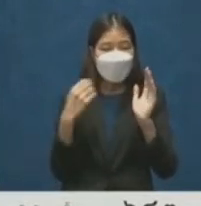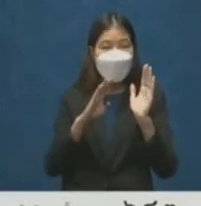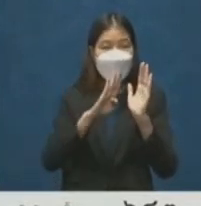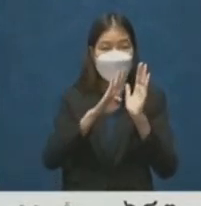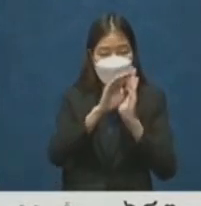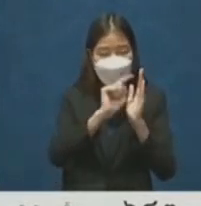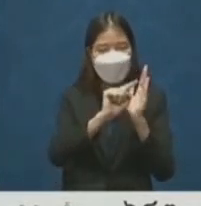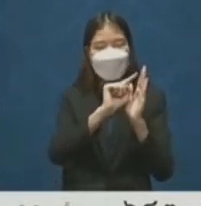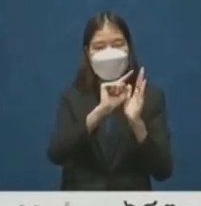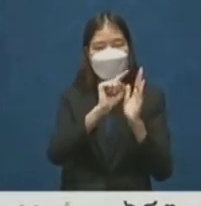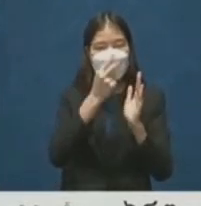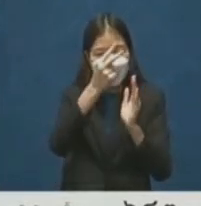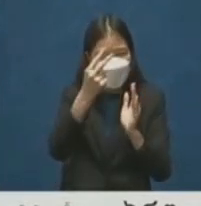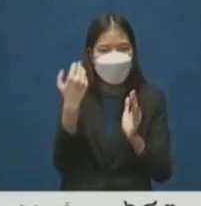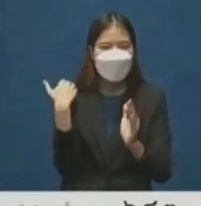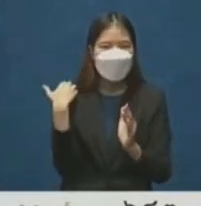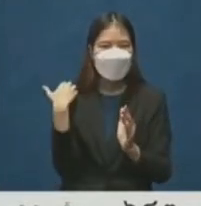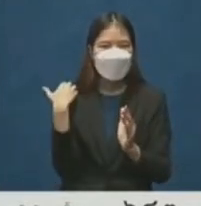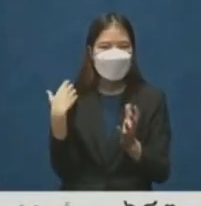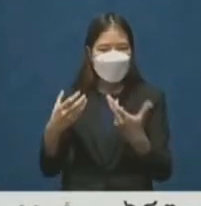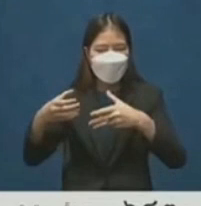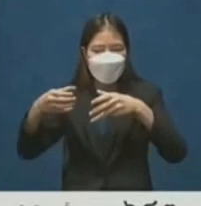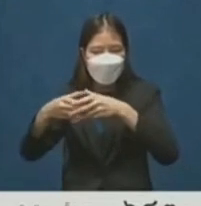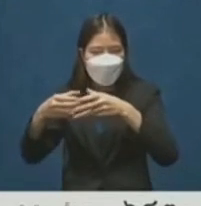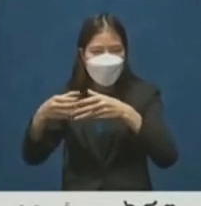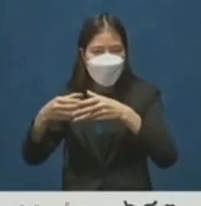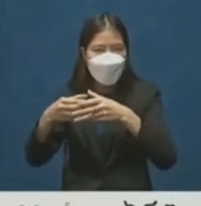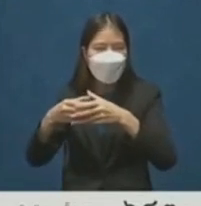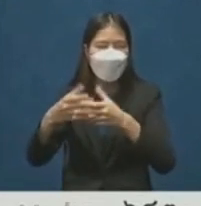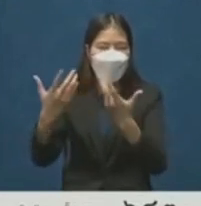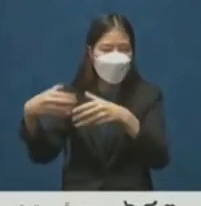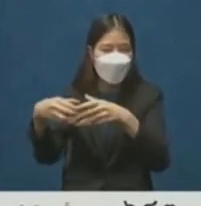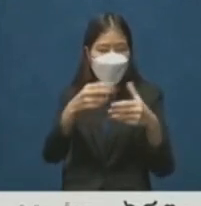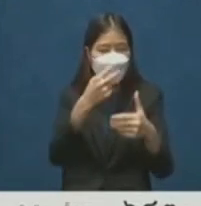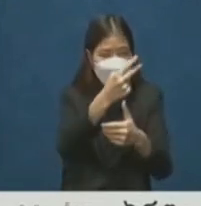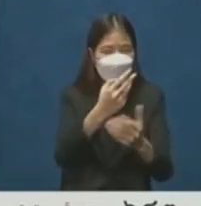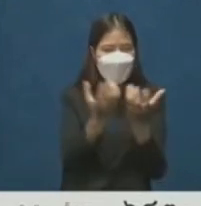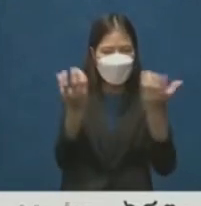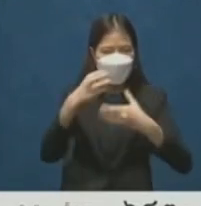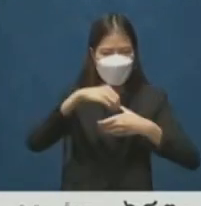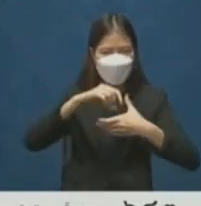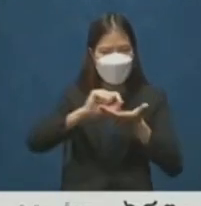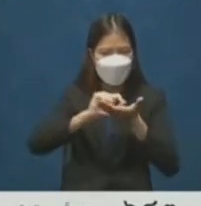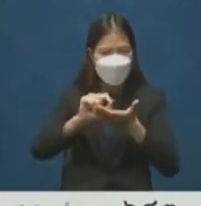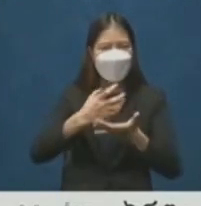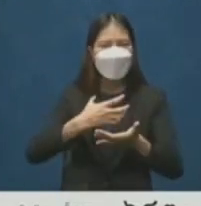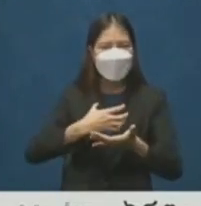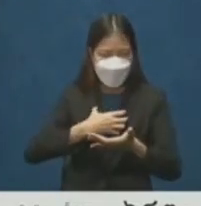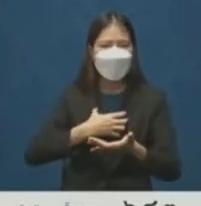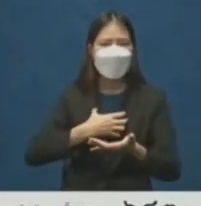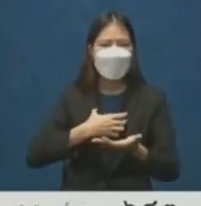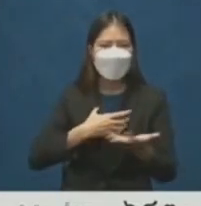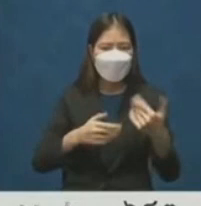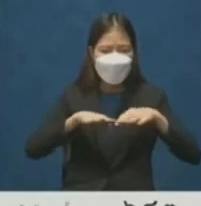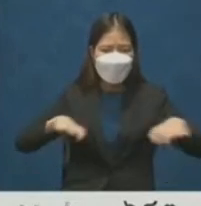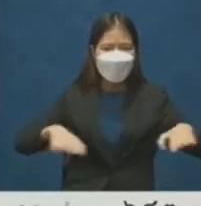ไปดูได้เลยครับสพท.นะครับฉะนั้นรัฐธรรมนูญเขาเขียนไว้อย่างนี้ตามความ